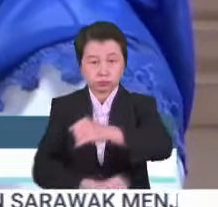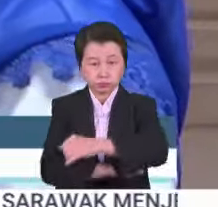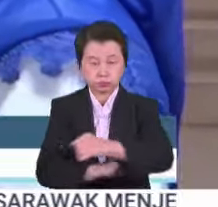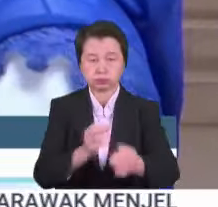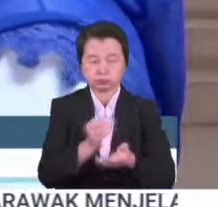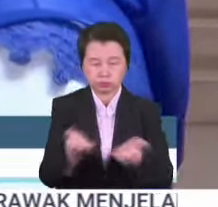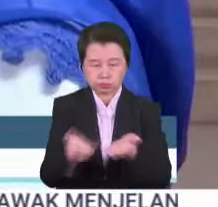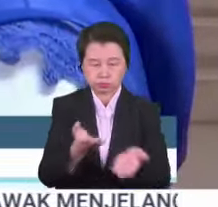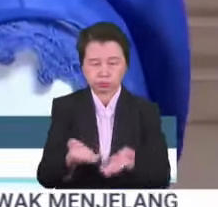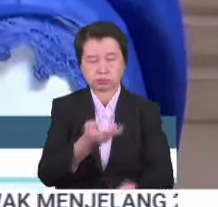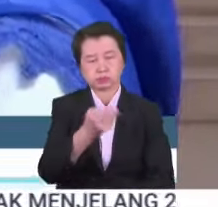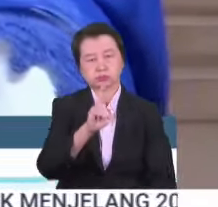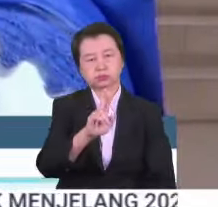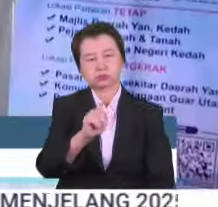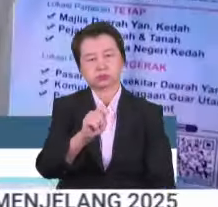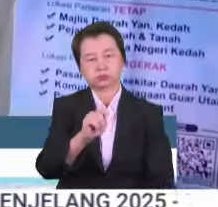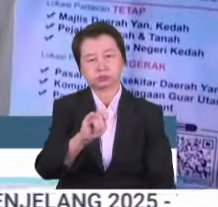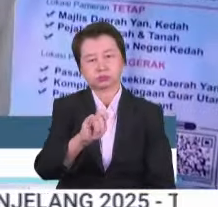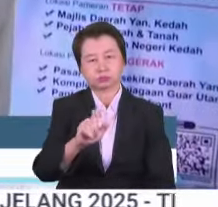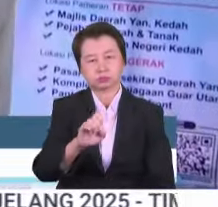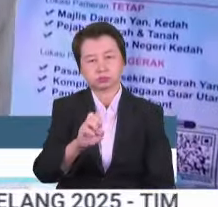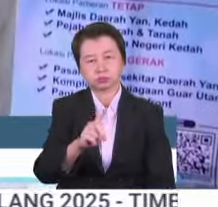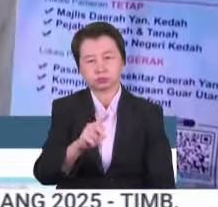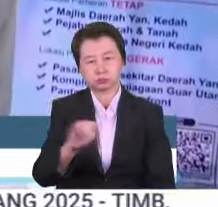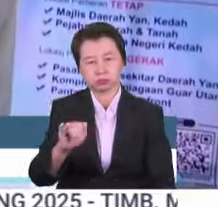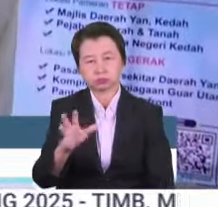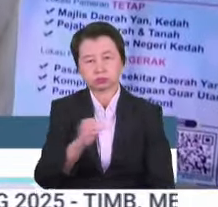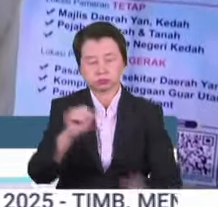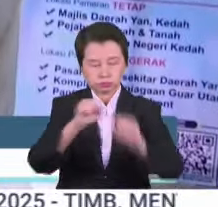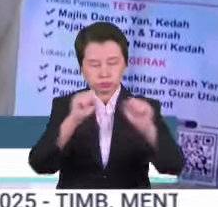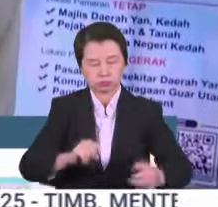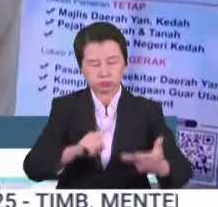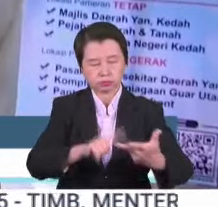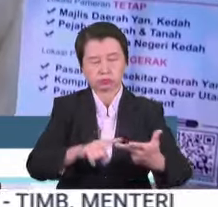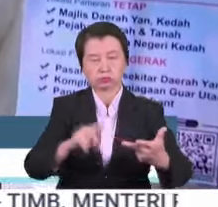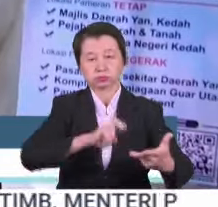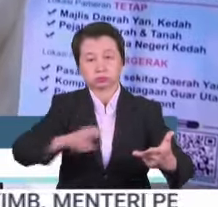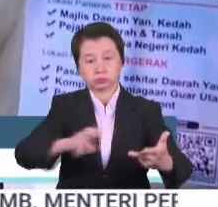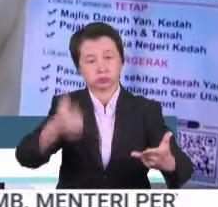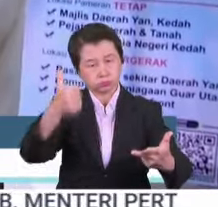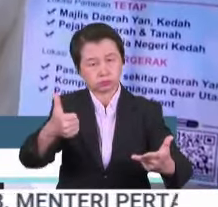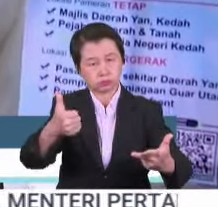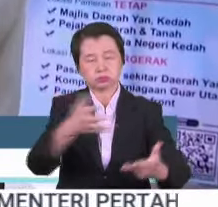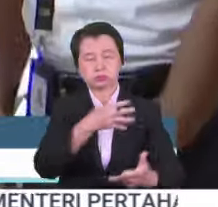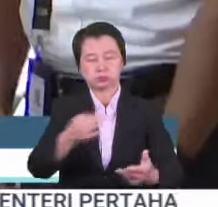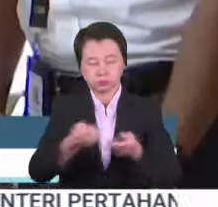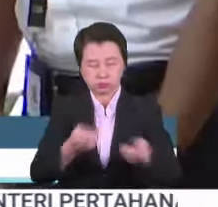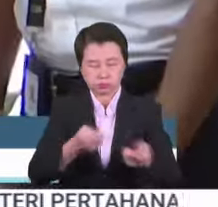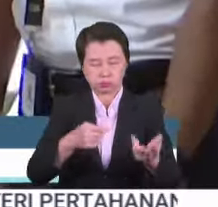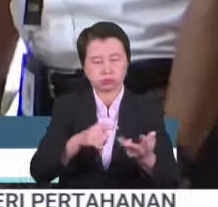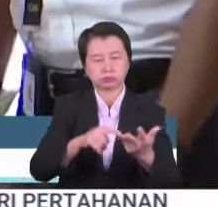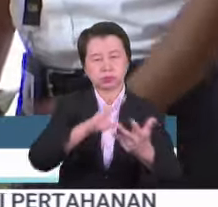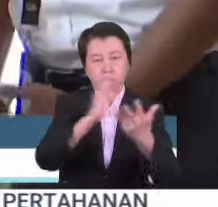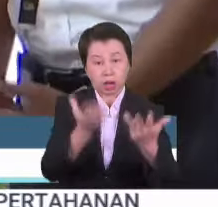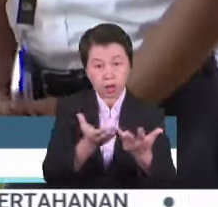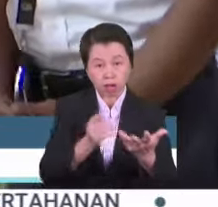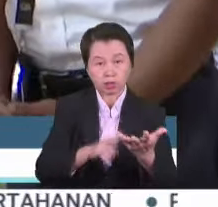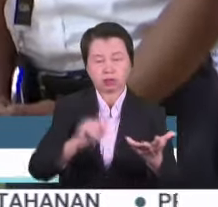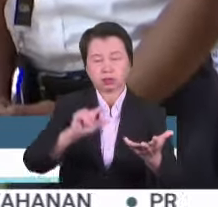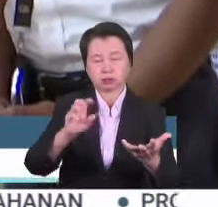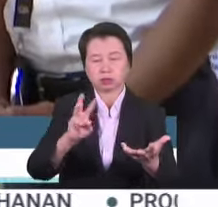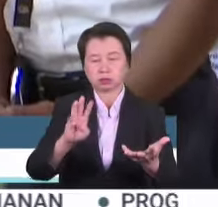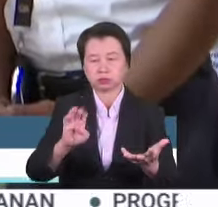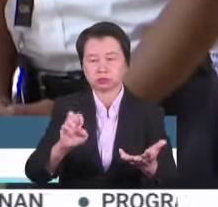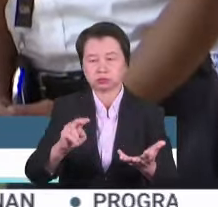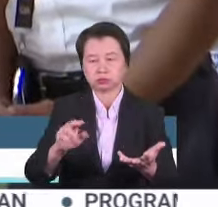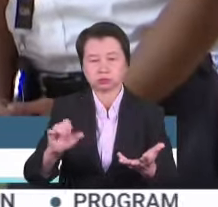perkhidmatan utiliti yang efektif dan sistem pengangkutan yang menyeluruh serta pengurusan alam sekitar dan jobencana yang